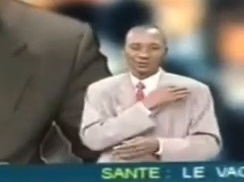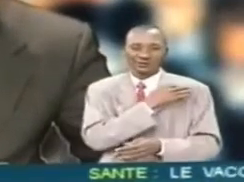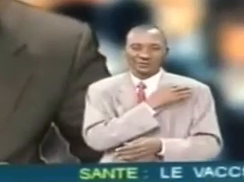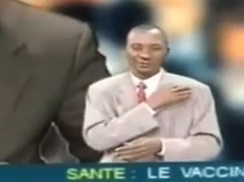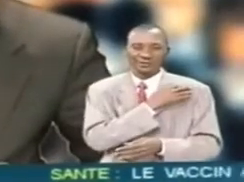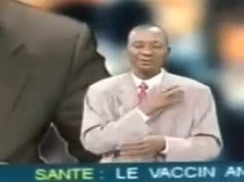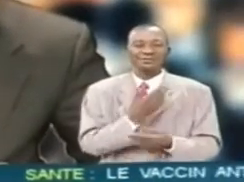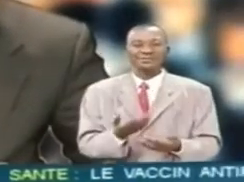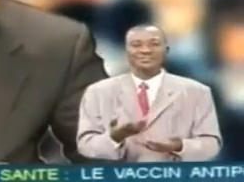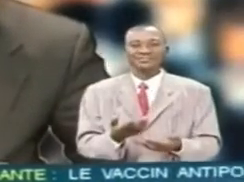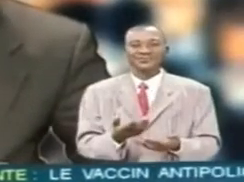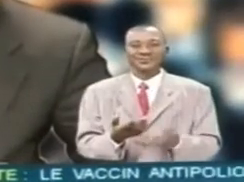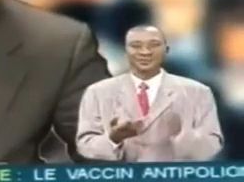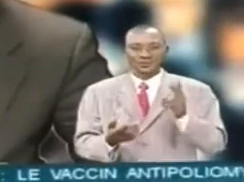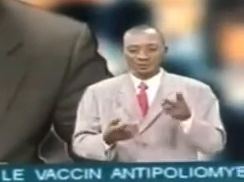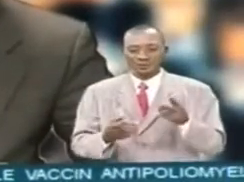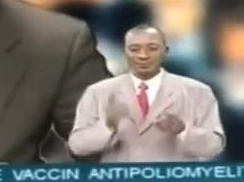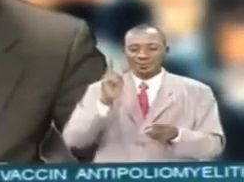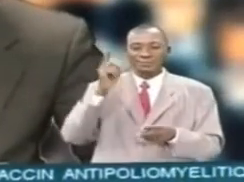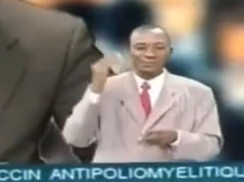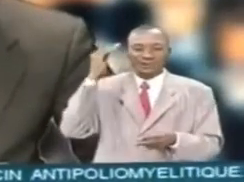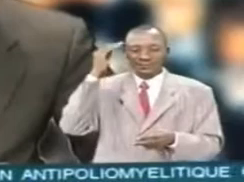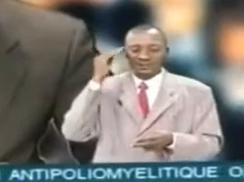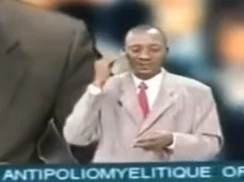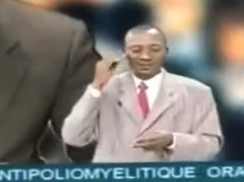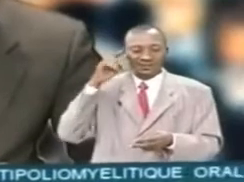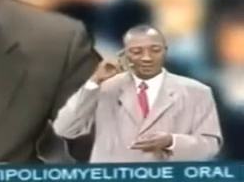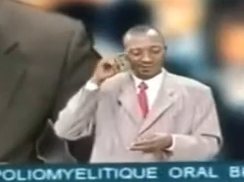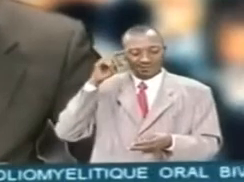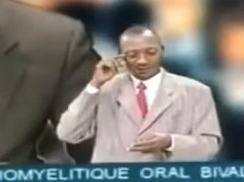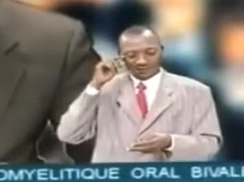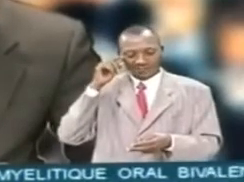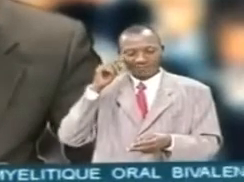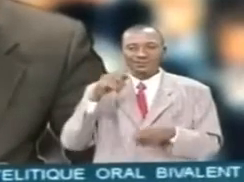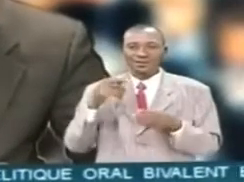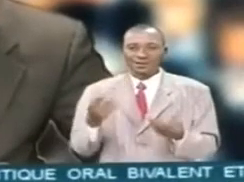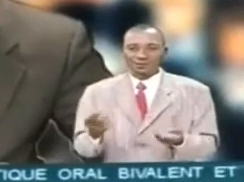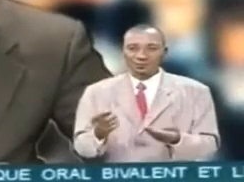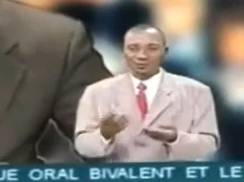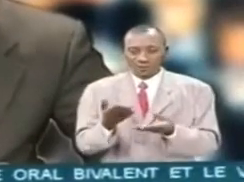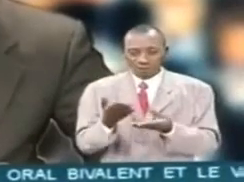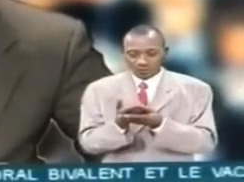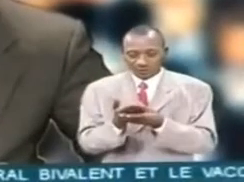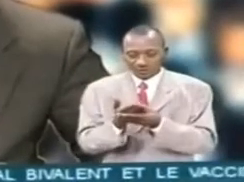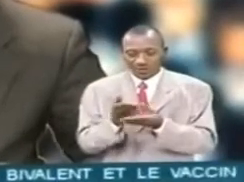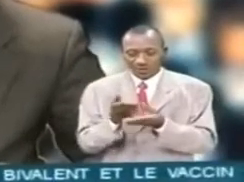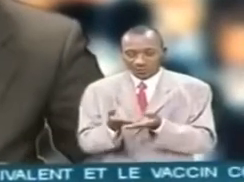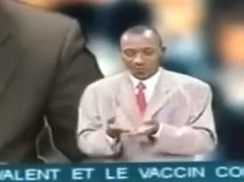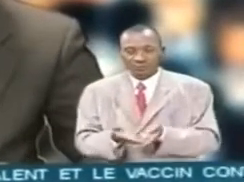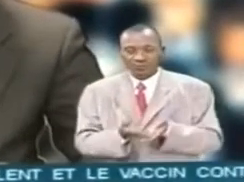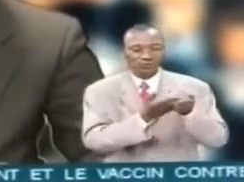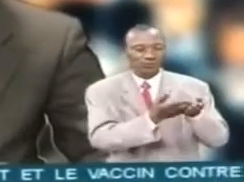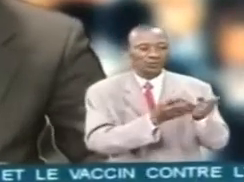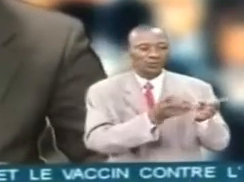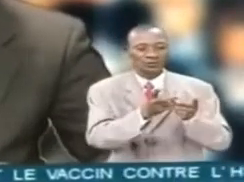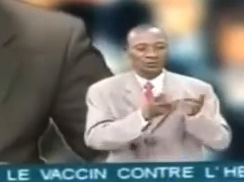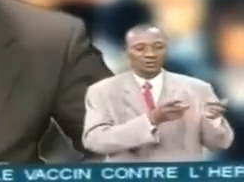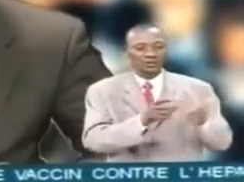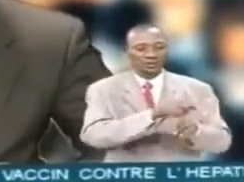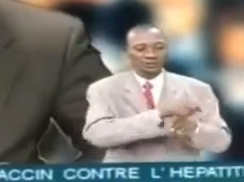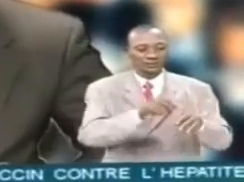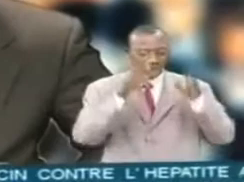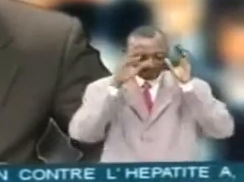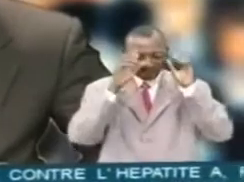reçu par la Danse et le Premier ministre pour copie certifiée. Conforme à l'original, le 9 janvier 2018, le cabinet du président de la